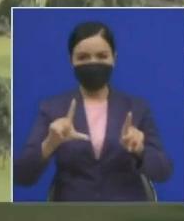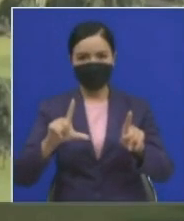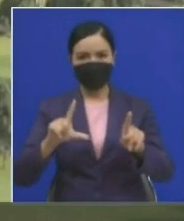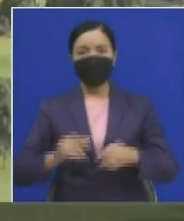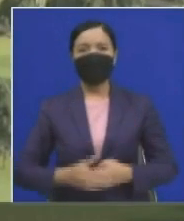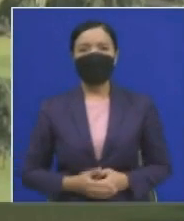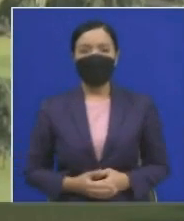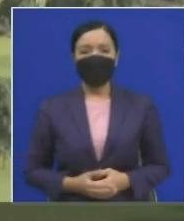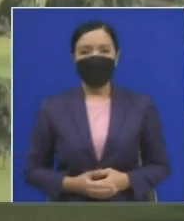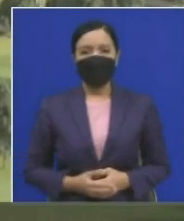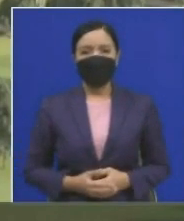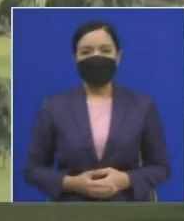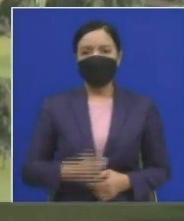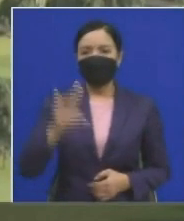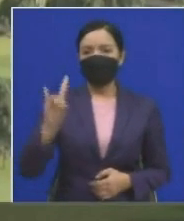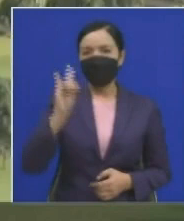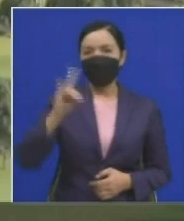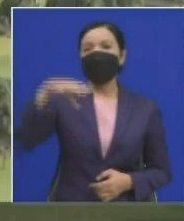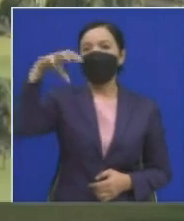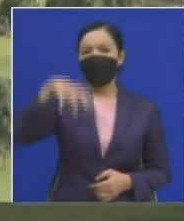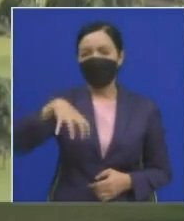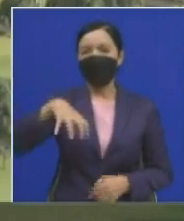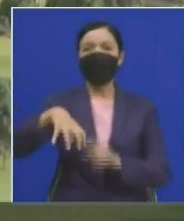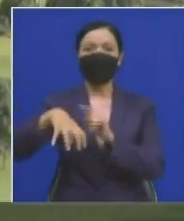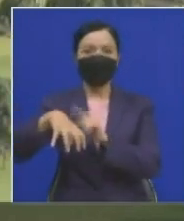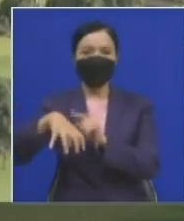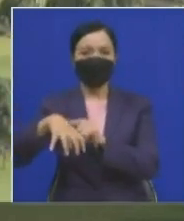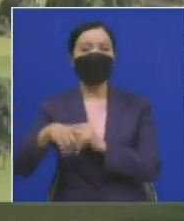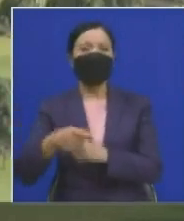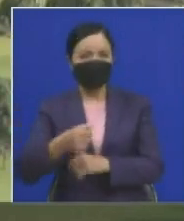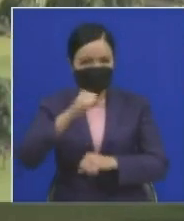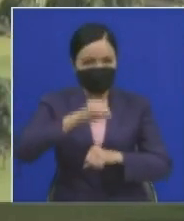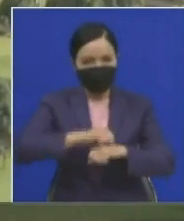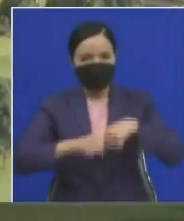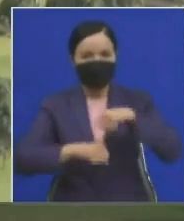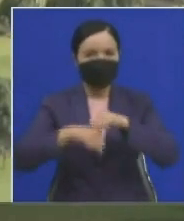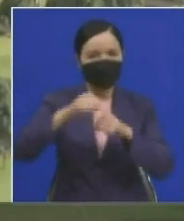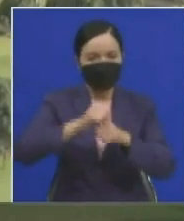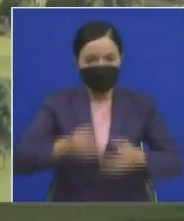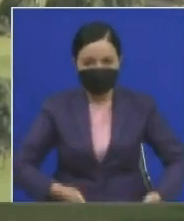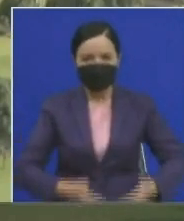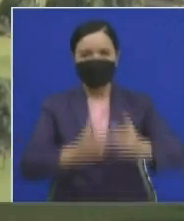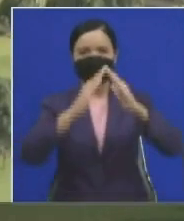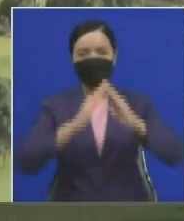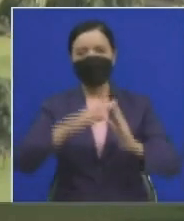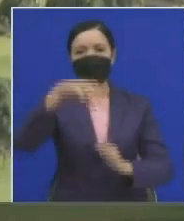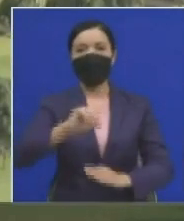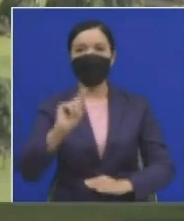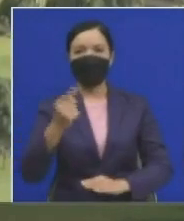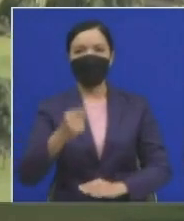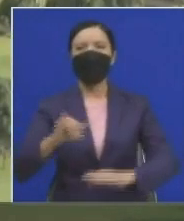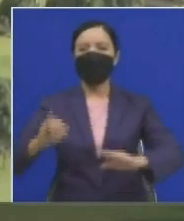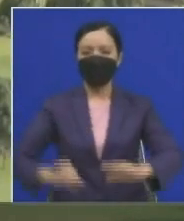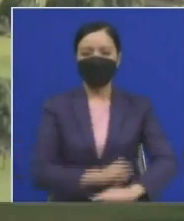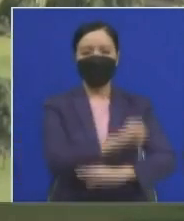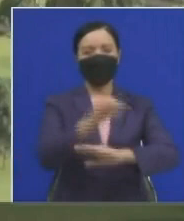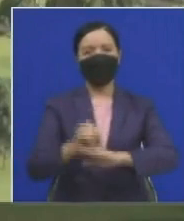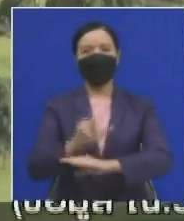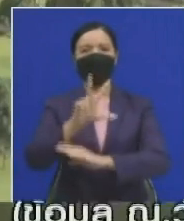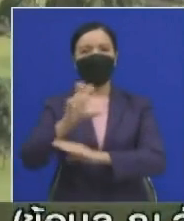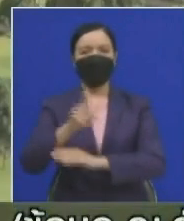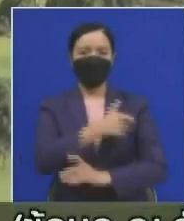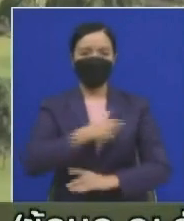์งการสวนสตแประเทศไทยกจะไปจับการกรสร้างสวนสตแห่งให่ บนทดพระรชธาน300 ไร่นะครั